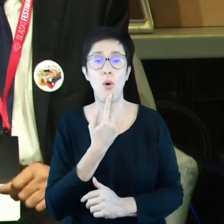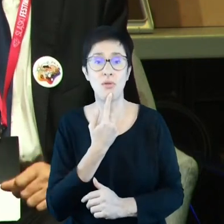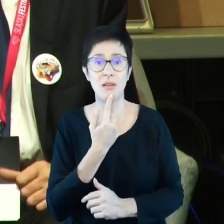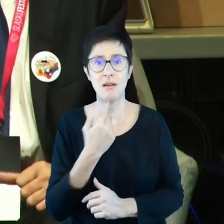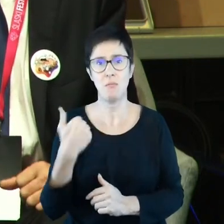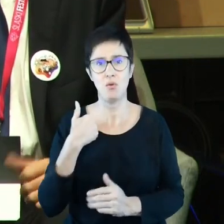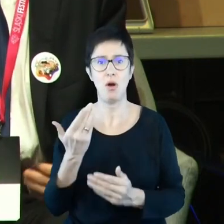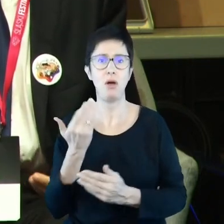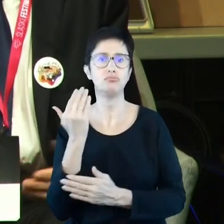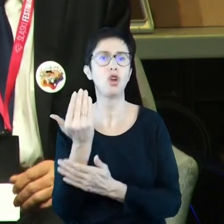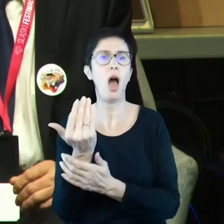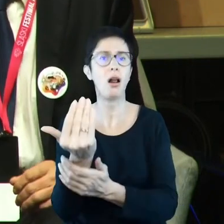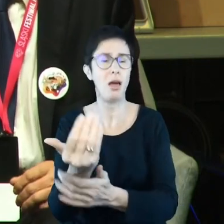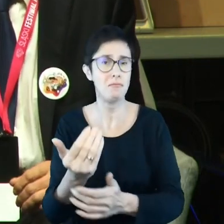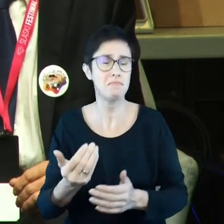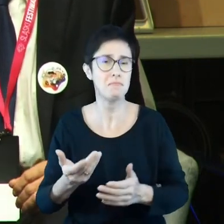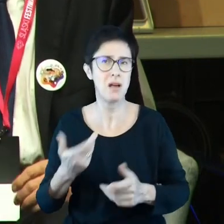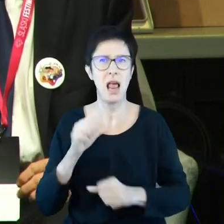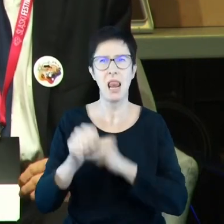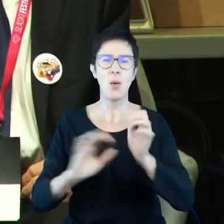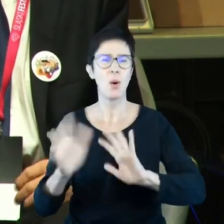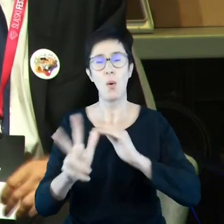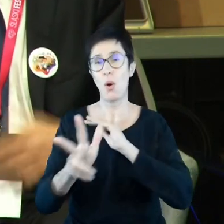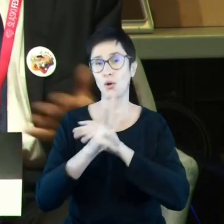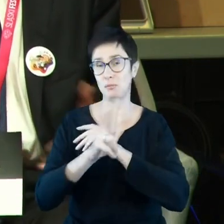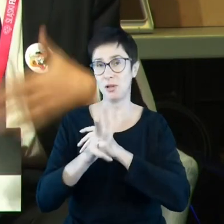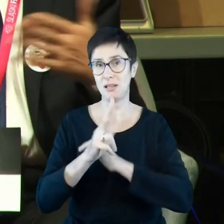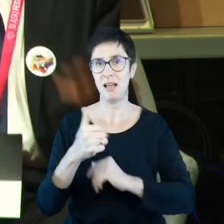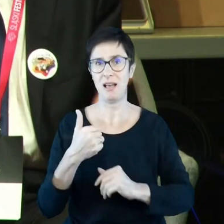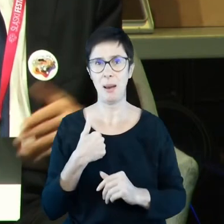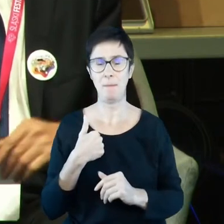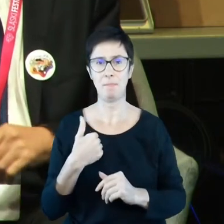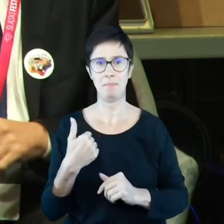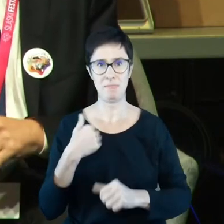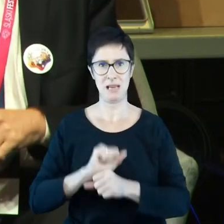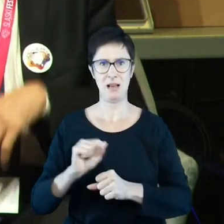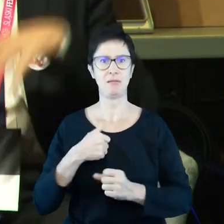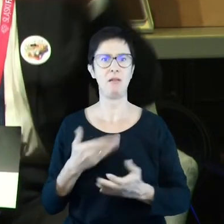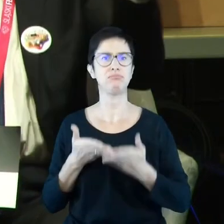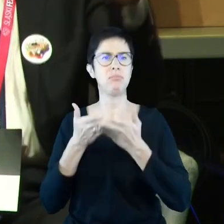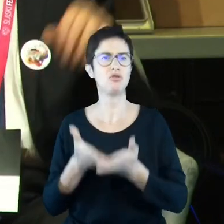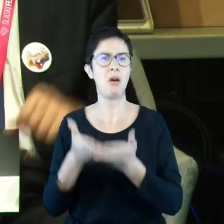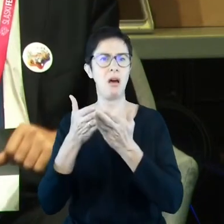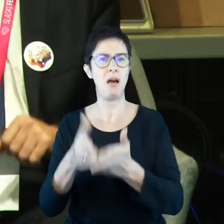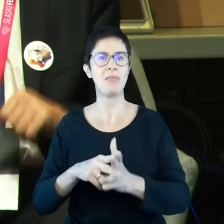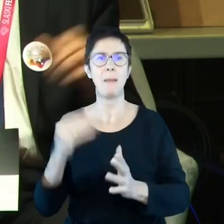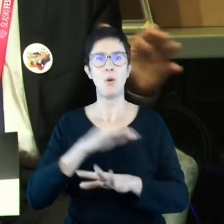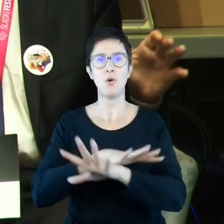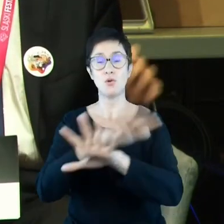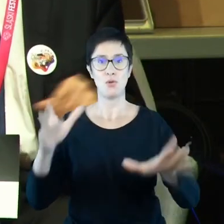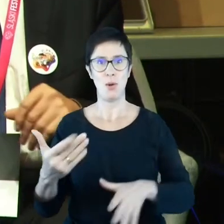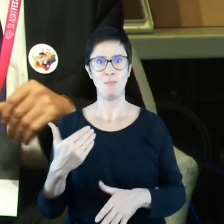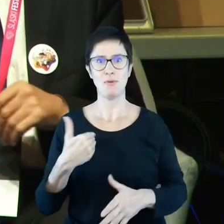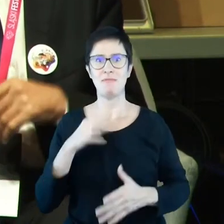żeglować. Były to lata 80. i wówczas właściwie bycie żeglarzem morskim było takim otwarciem na